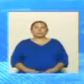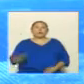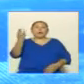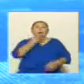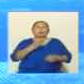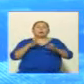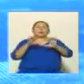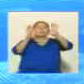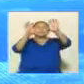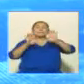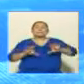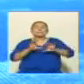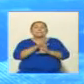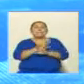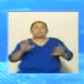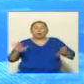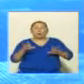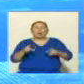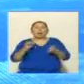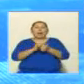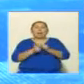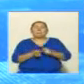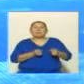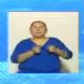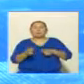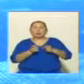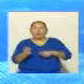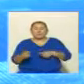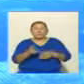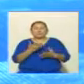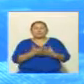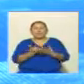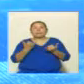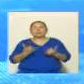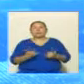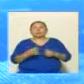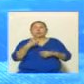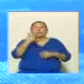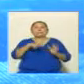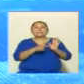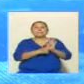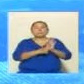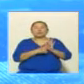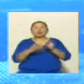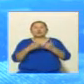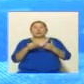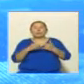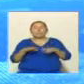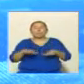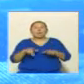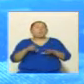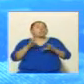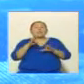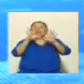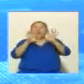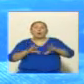Ақтауда заңсыз құрылыстарды сүріп тастап жатыр. Бүгін қаланың 9 өндірістік аймағындағы нөмірі 38-ші жер учаскесінде заңсыз